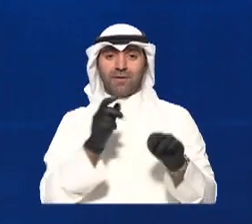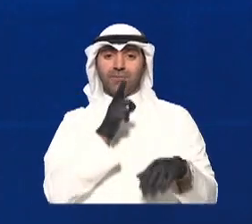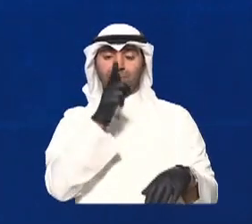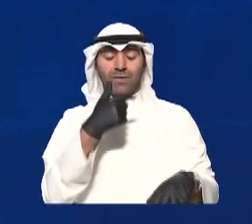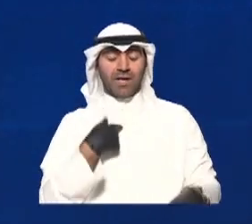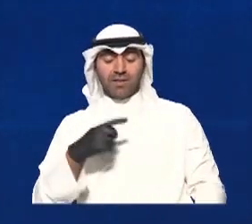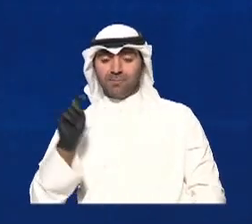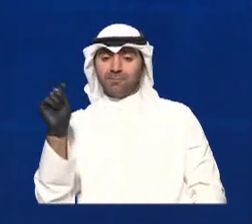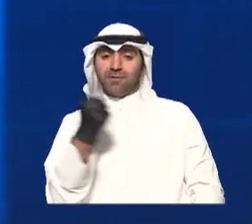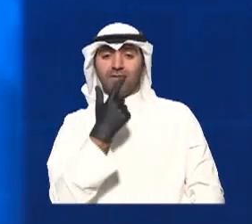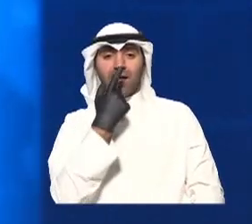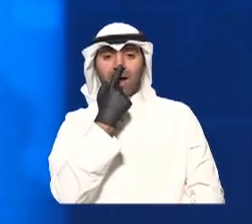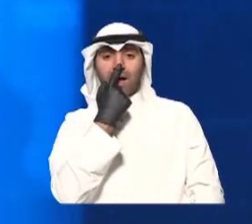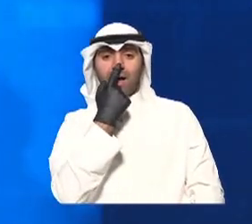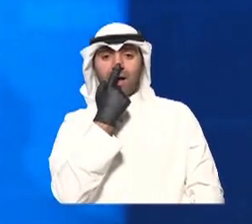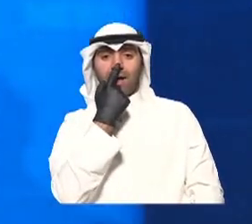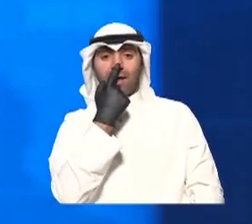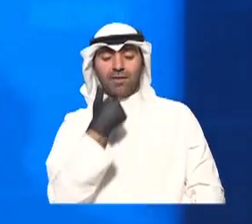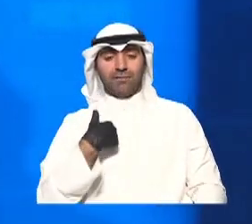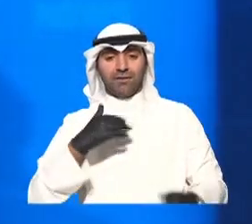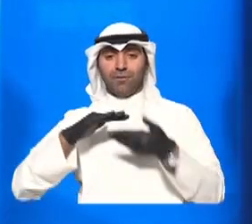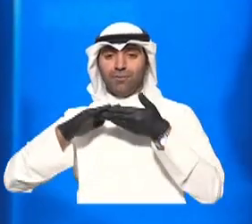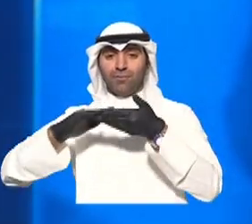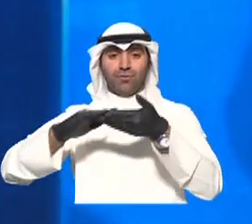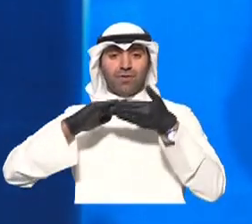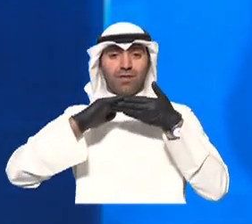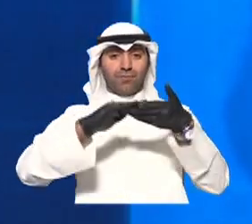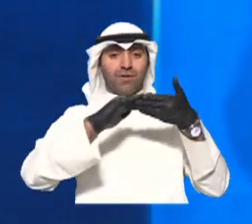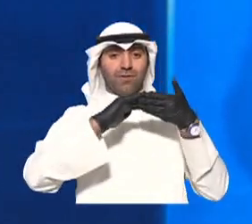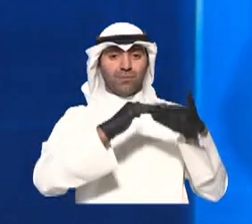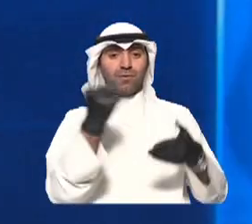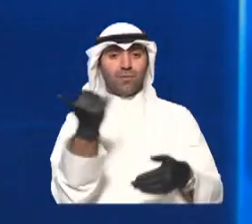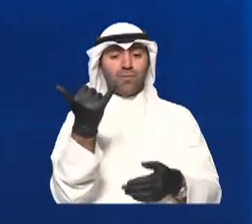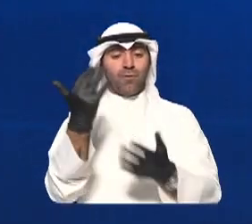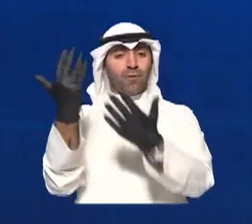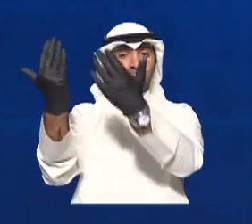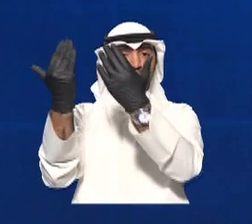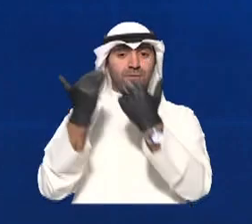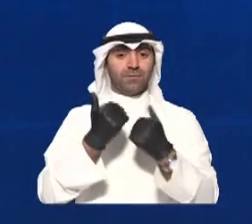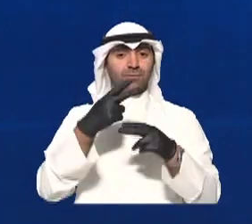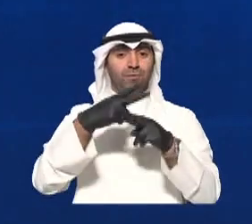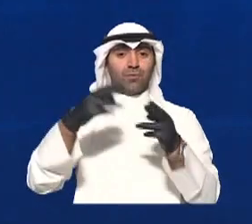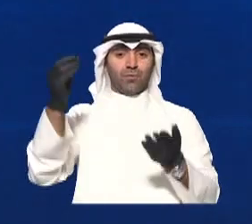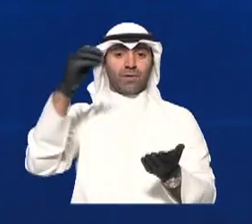السلطات الكويتية لإعادة المواطنين الفرنسيين في الكويت إلى وطنهم سالمين.